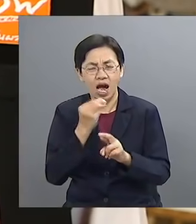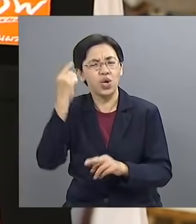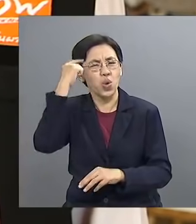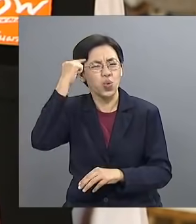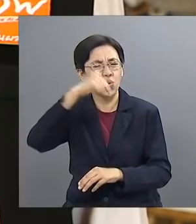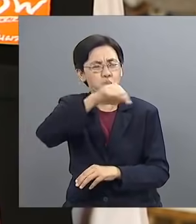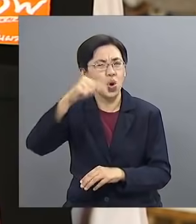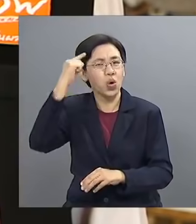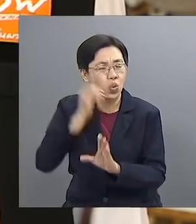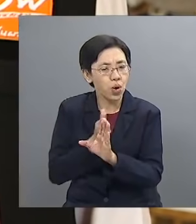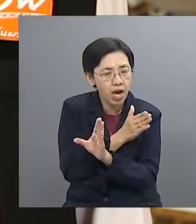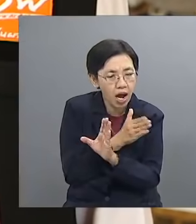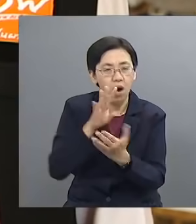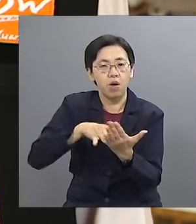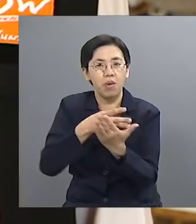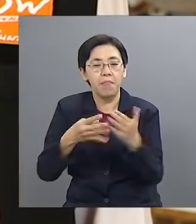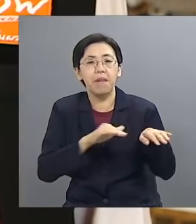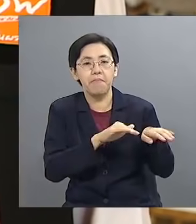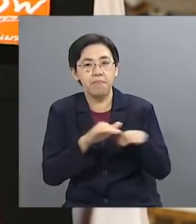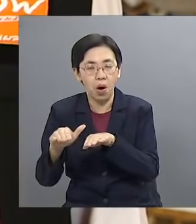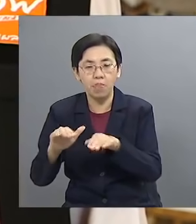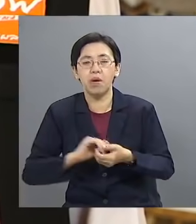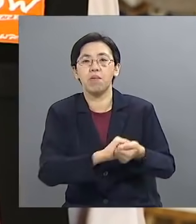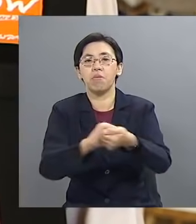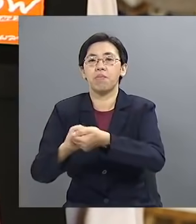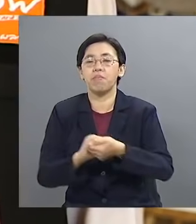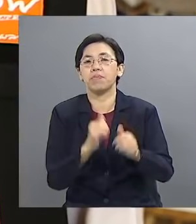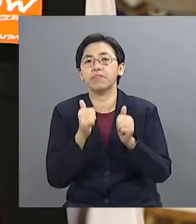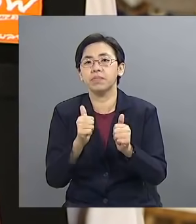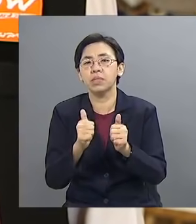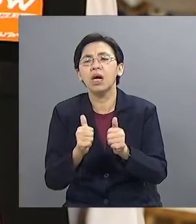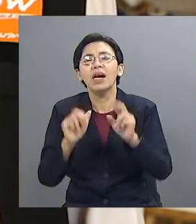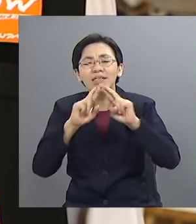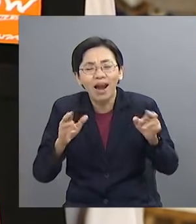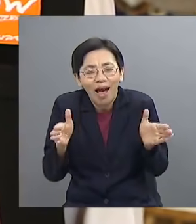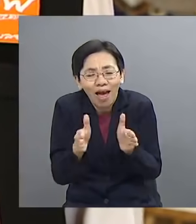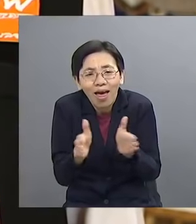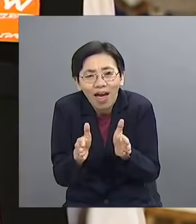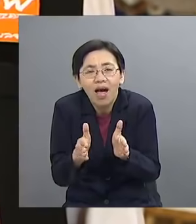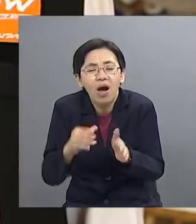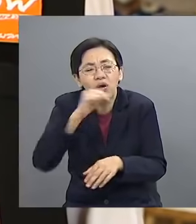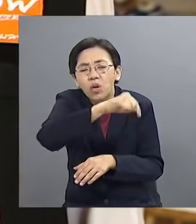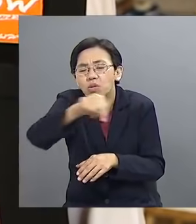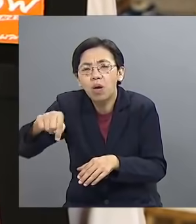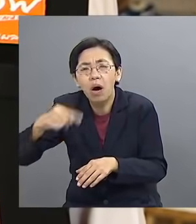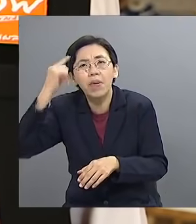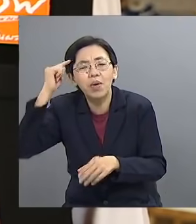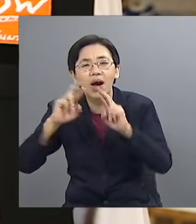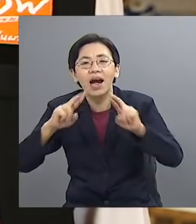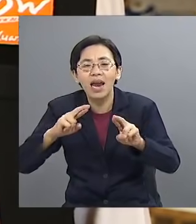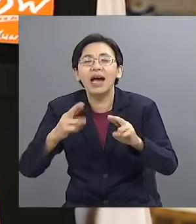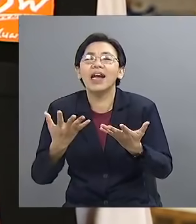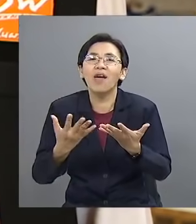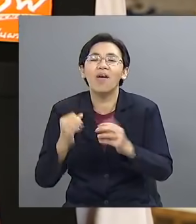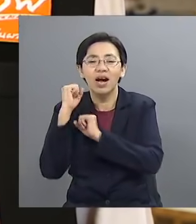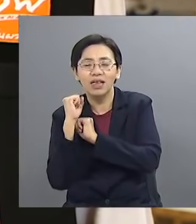ร้อมให้ความร่วมมือดีนะครับส่วนผู้ประกอบการรายย่อยเนี่ยประชาชนทั่วไปอย่างประเภทร้านข้าวต้มหรือหาบเร่แผงลอยต่างๆเนี่ยบางทีอาจ